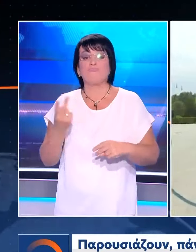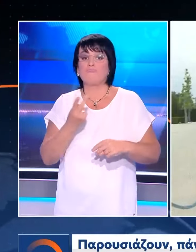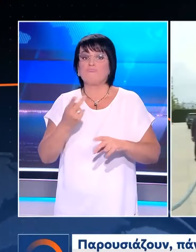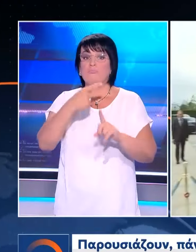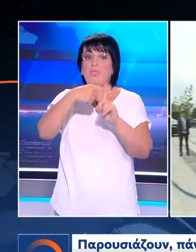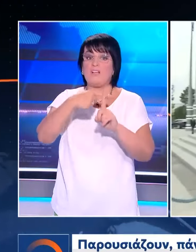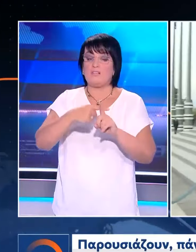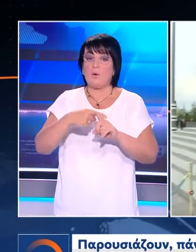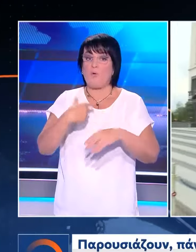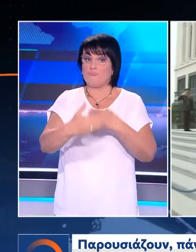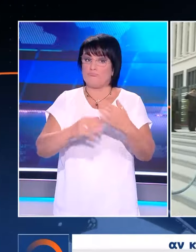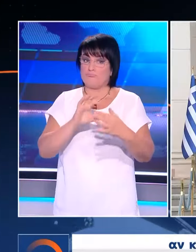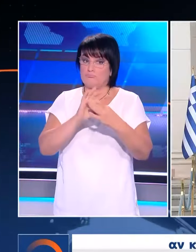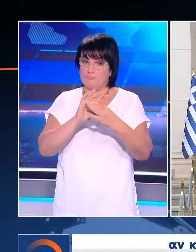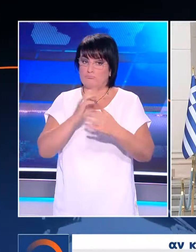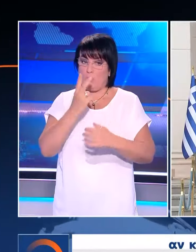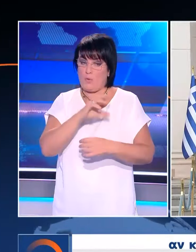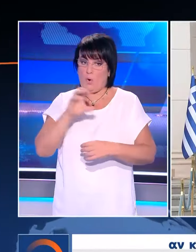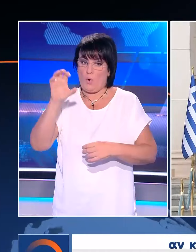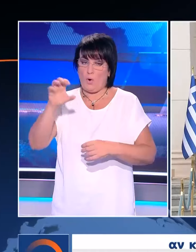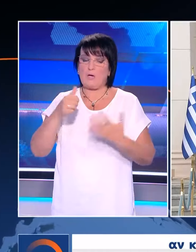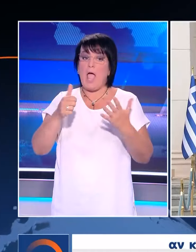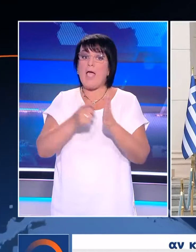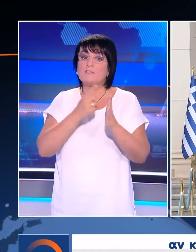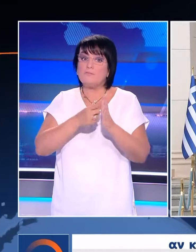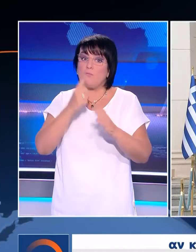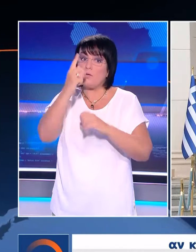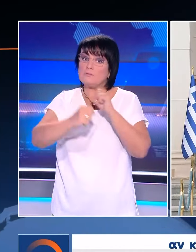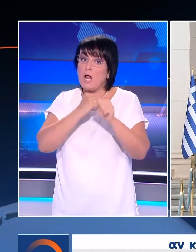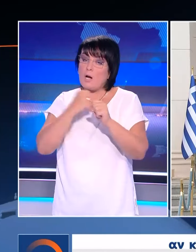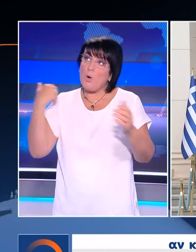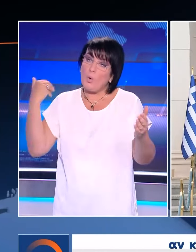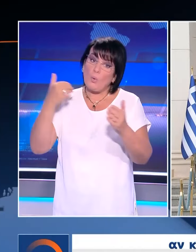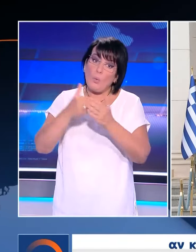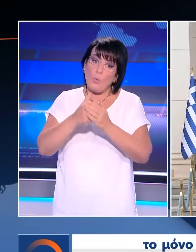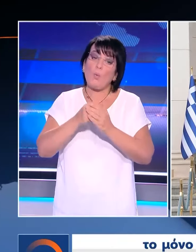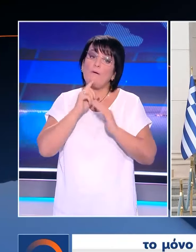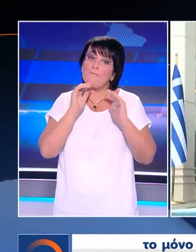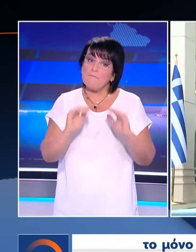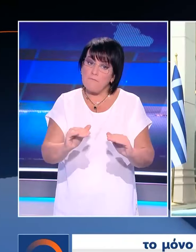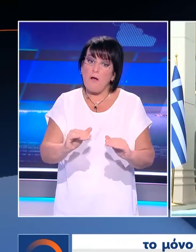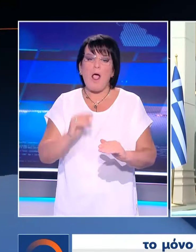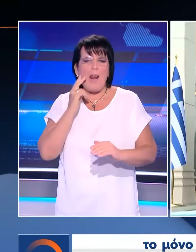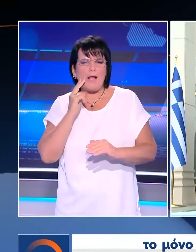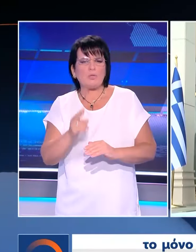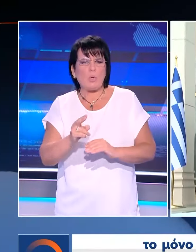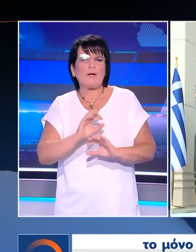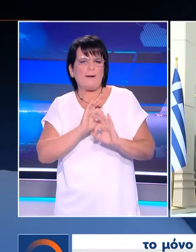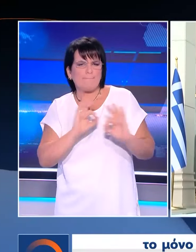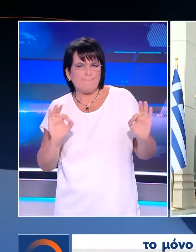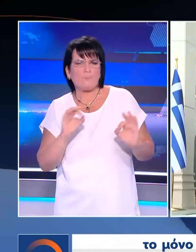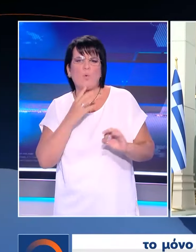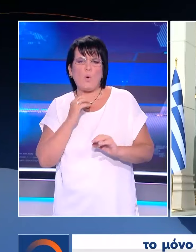προσέγγιση των δύο χωρών αν και μετά από έξι συναντήσεις μέσα σε μόλις έναν χρόνο το μόνο που μοιάζει να επιβεβαιώνεται